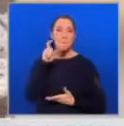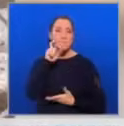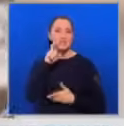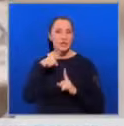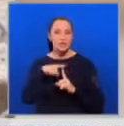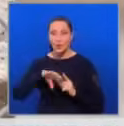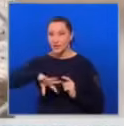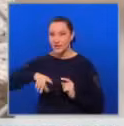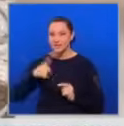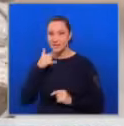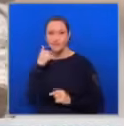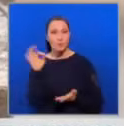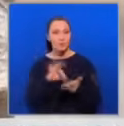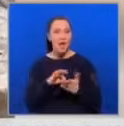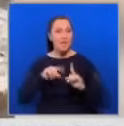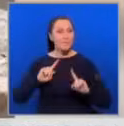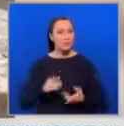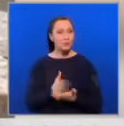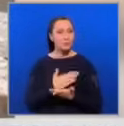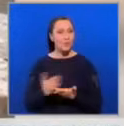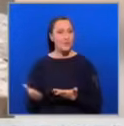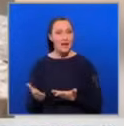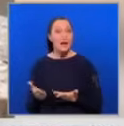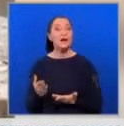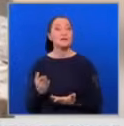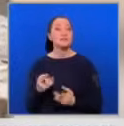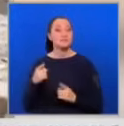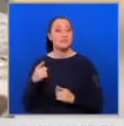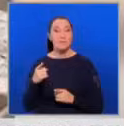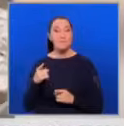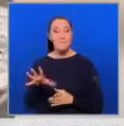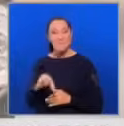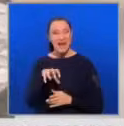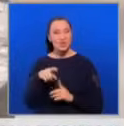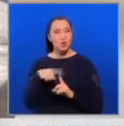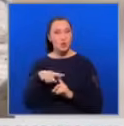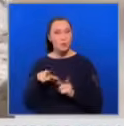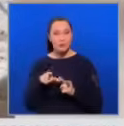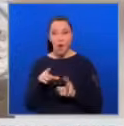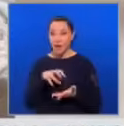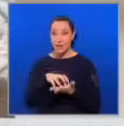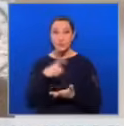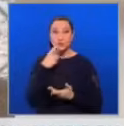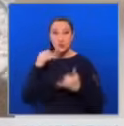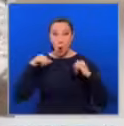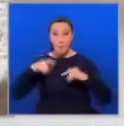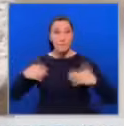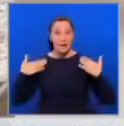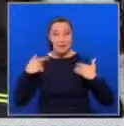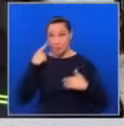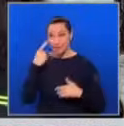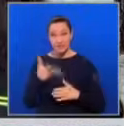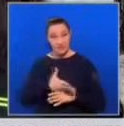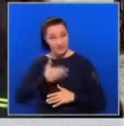отмъква телефона на посетителя и бързо споделя плячката с тошо и мишо екип от зоопарка се опитва да измъкне от мечите лапи останките от